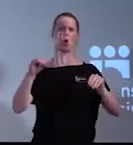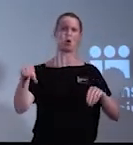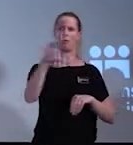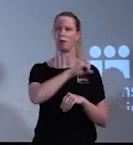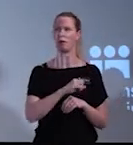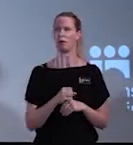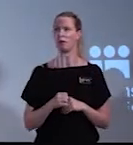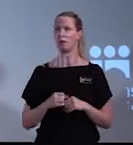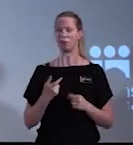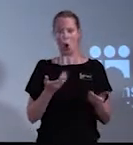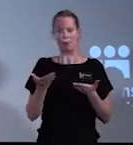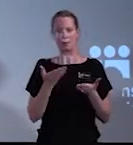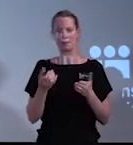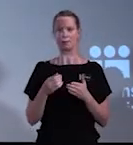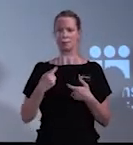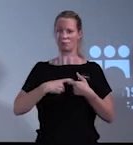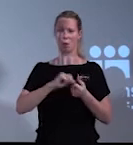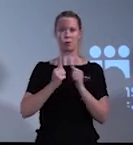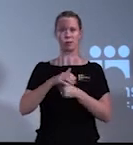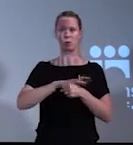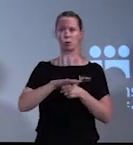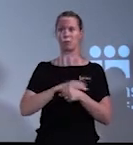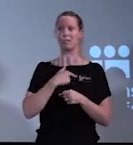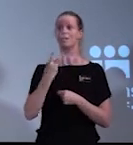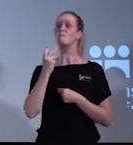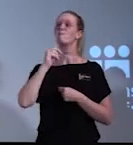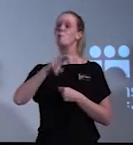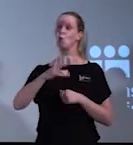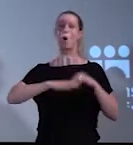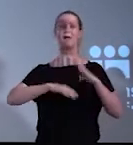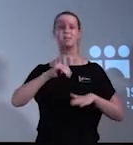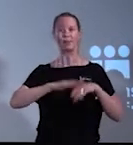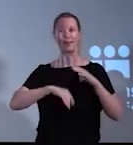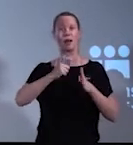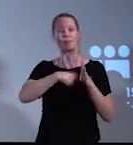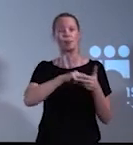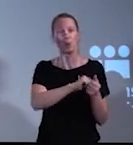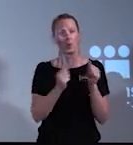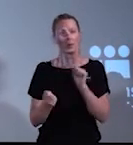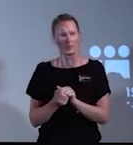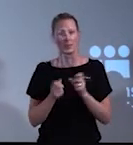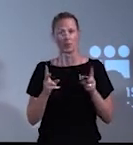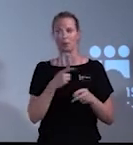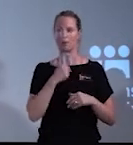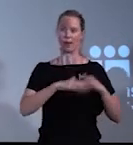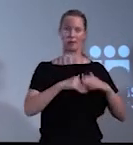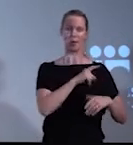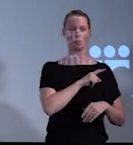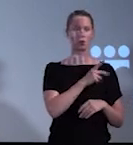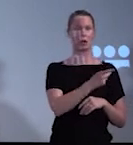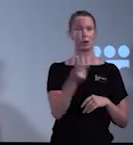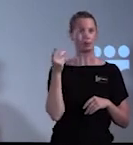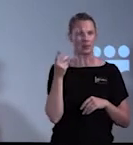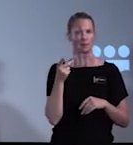därför vi har remissförfarande, det gäller det här politikområdet som alla andra, men vi är inte riktigt vana vid att hantera filmpolitiken så som vi hanterar mycket,